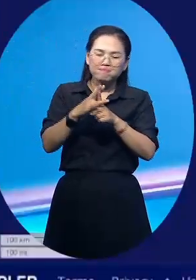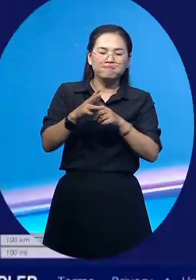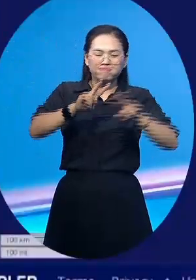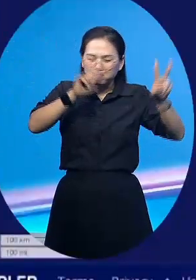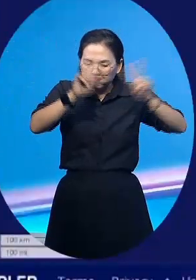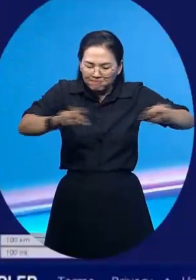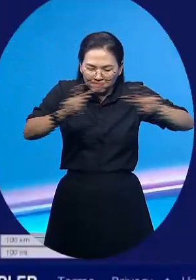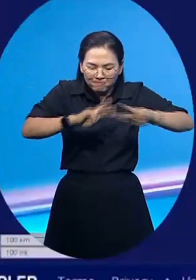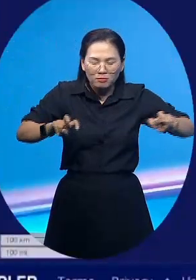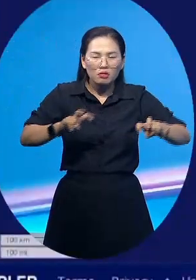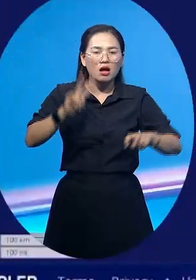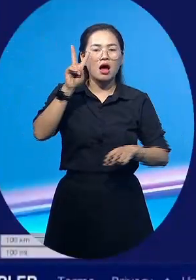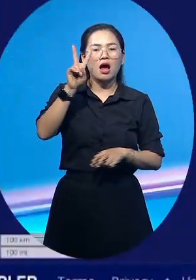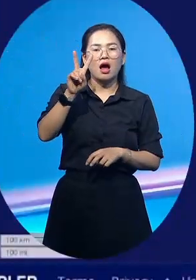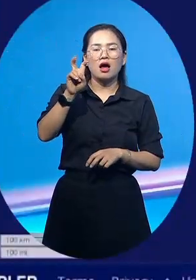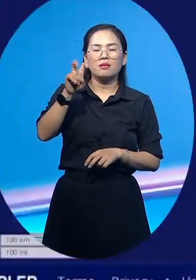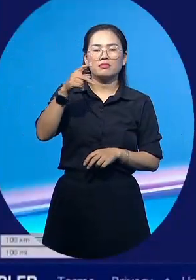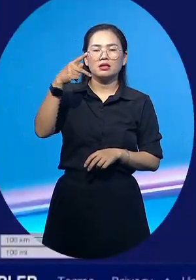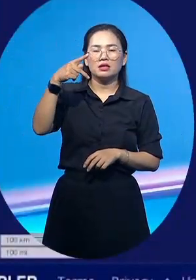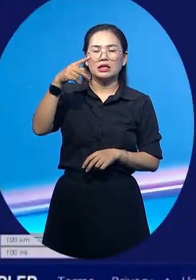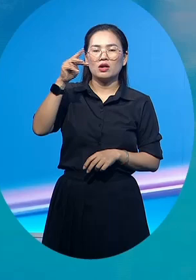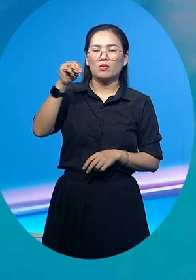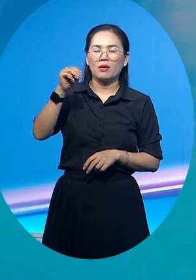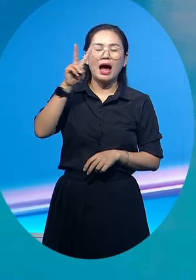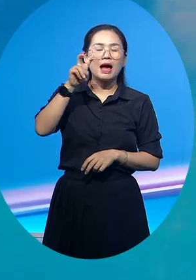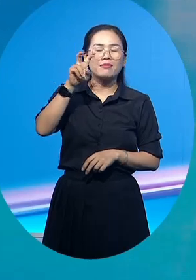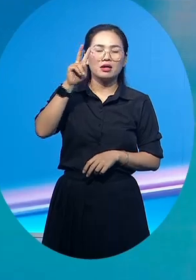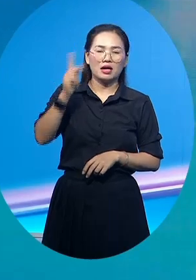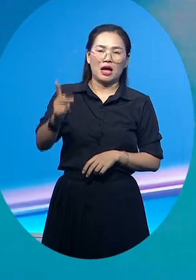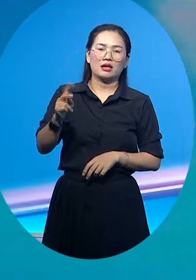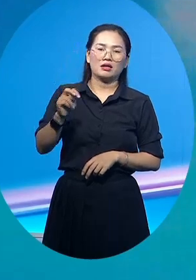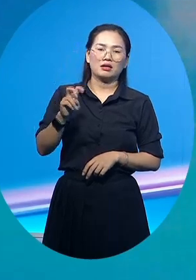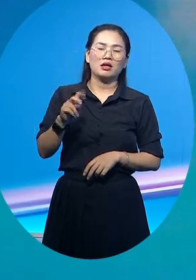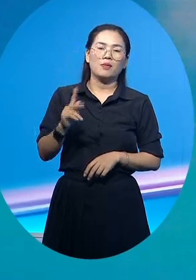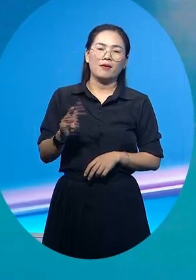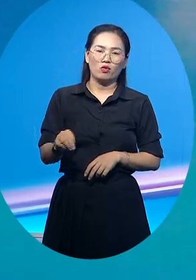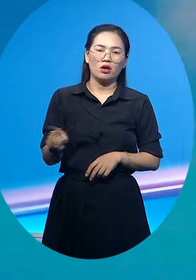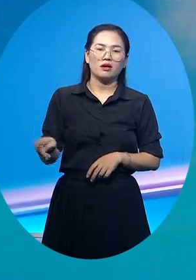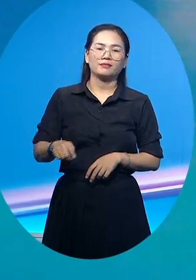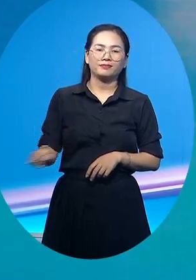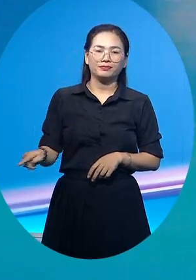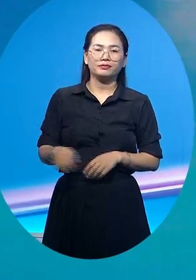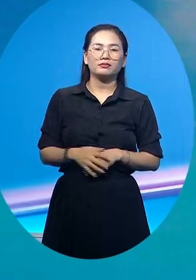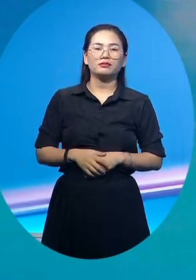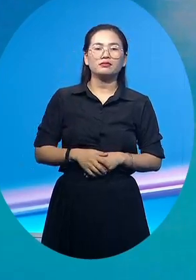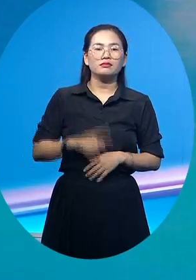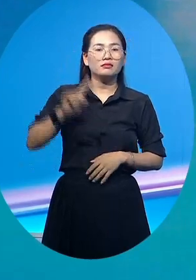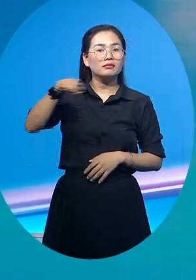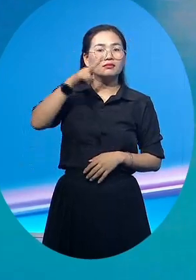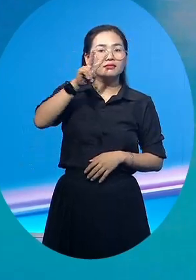diện tích biển rộng hơn 20.000 km vuông ngày 22 tháng 6 tổng thống Ukraina